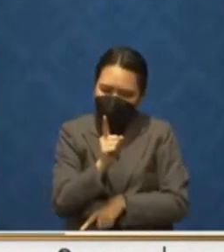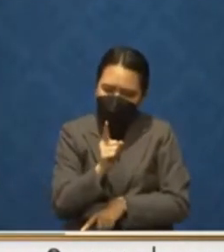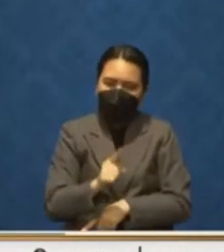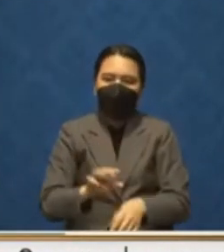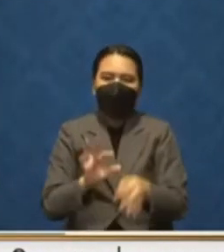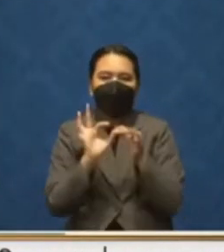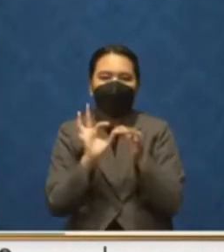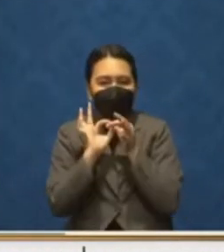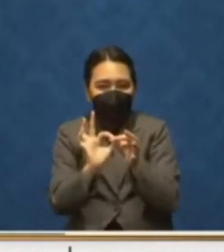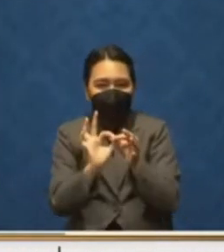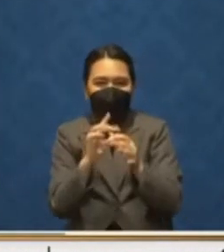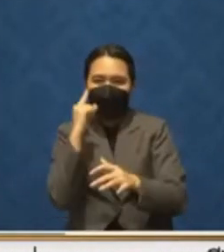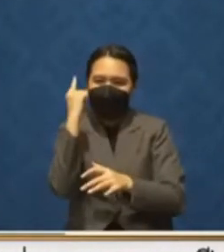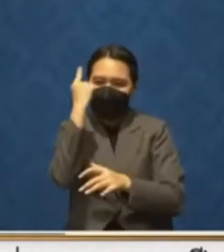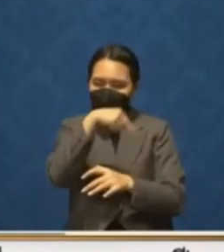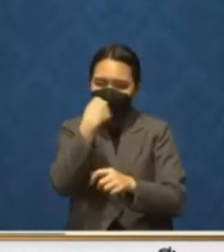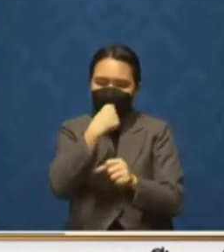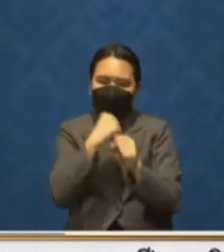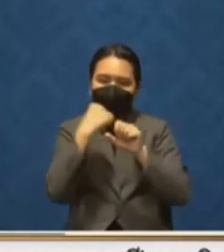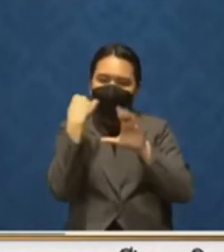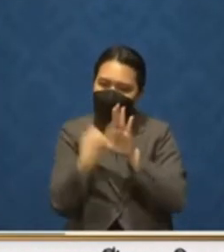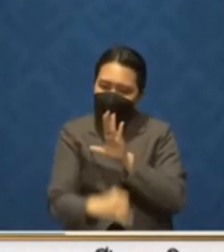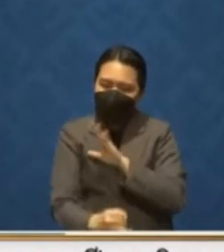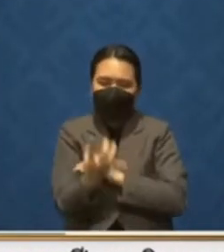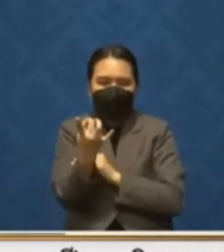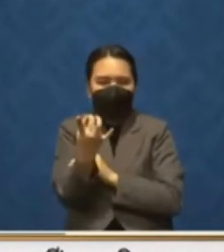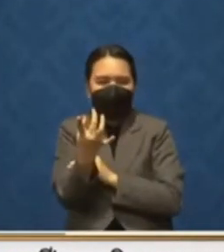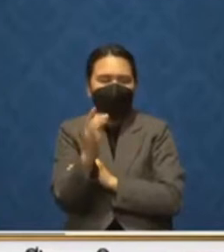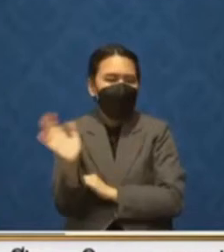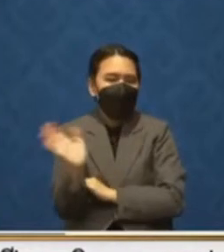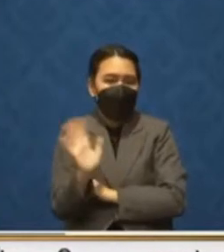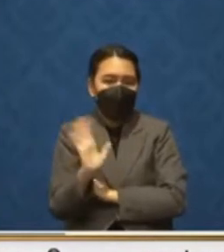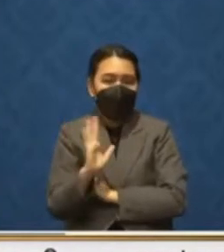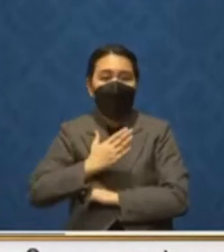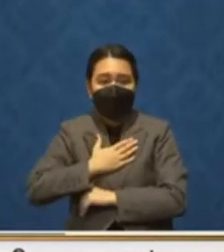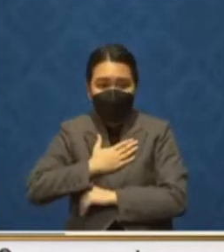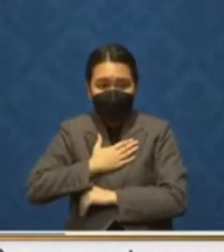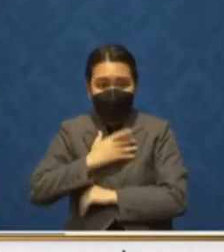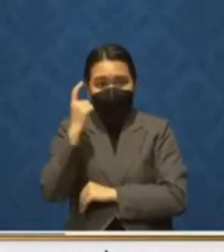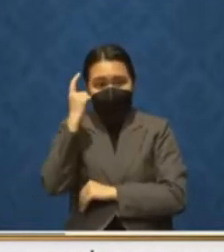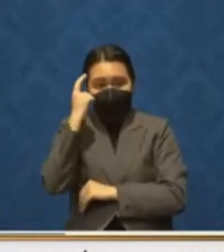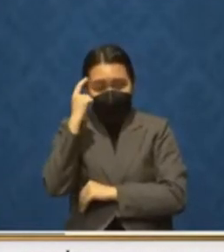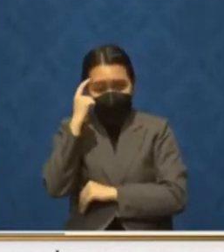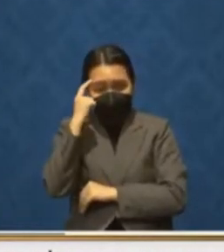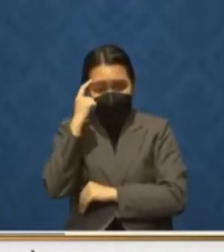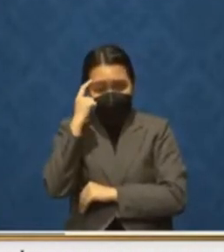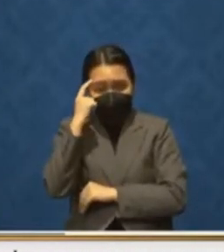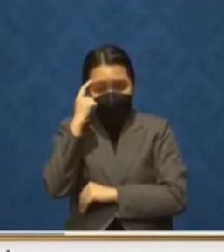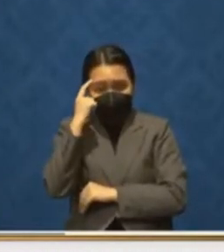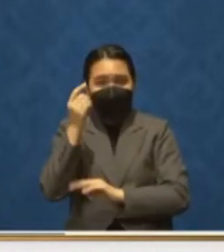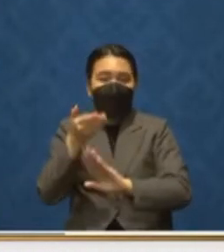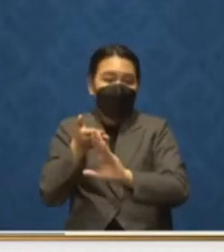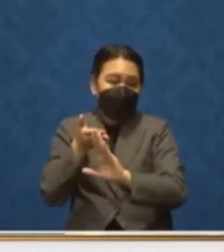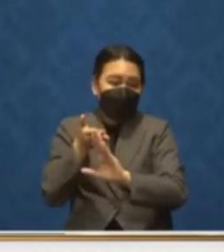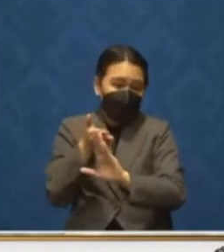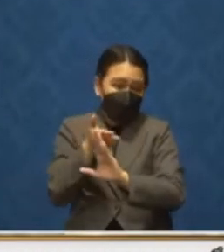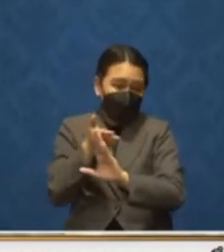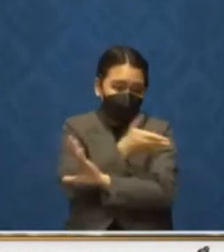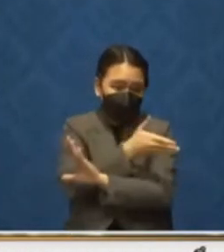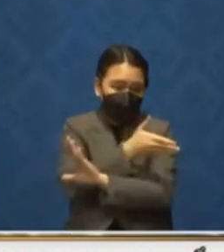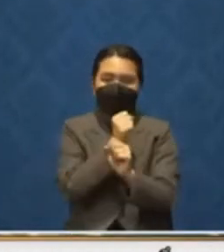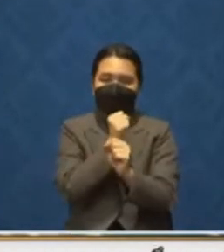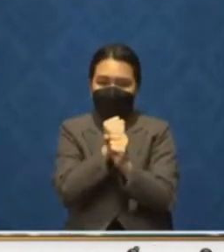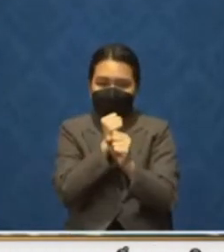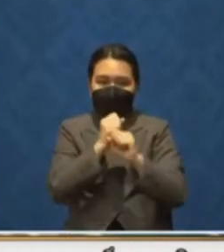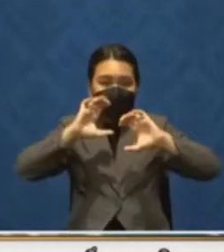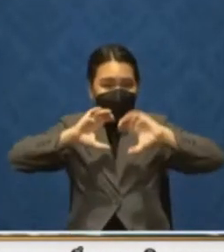ใครกระทำอะไรผิดอย่างไรผมคิดว่าเรื่องนี้เนี่ยเป็นเรื่องที่มีการทำมาอย่างต่อเนื่องของทุกๆรัฐบาล